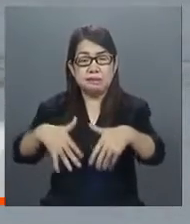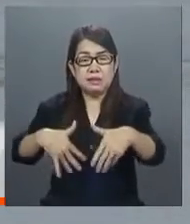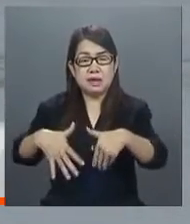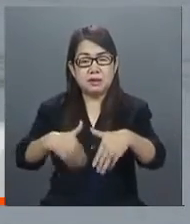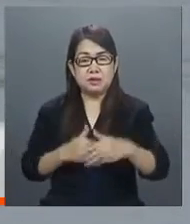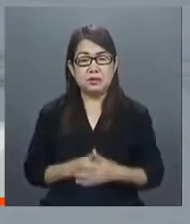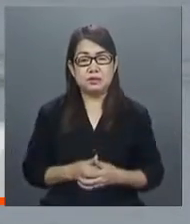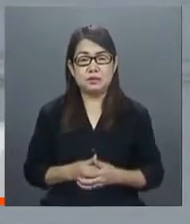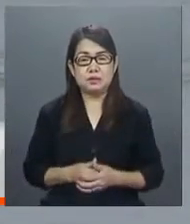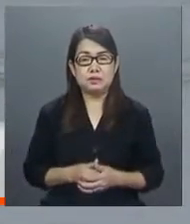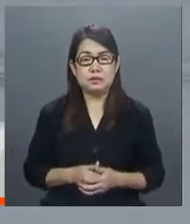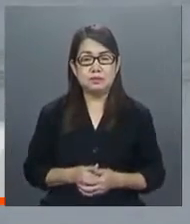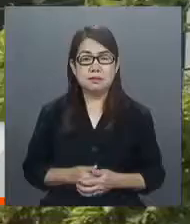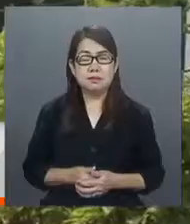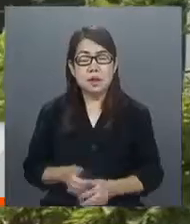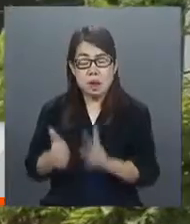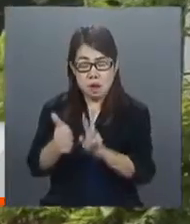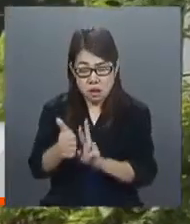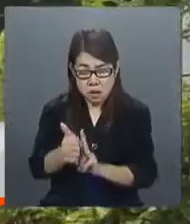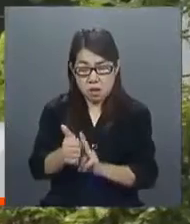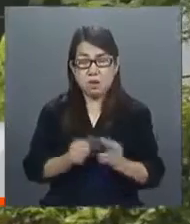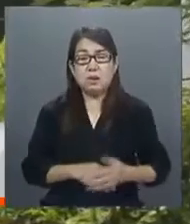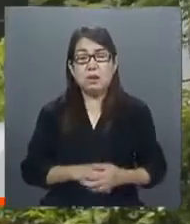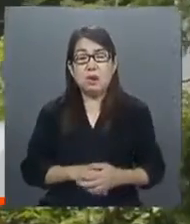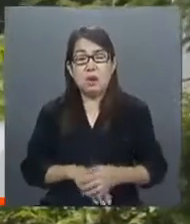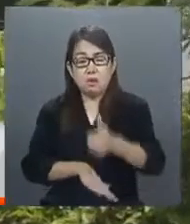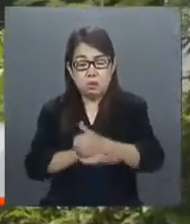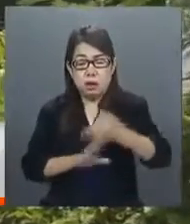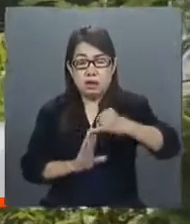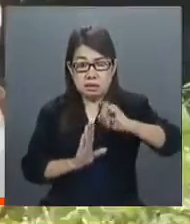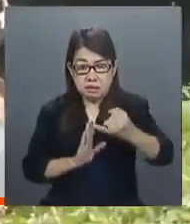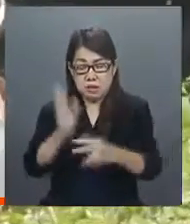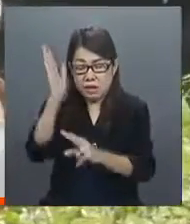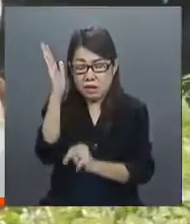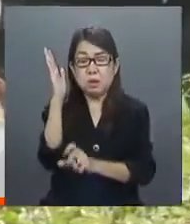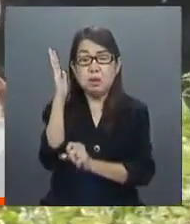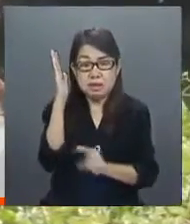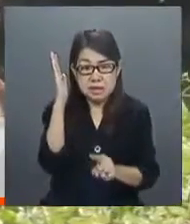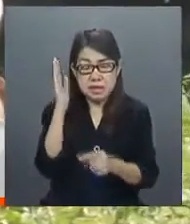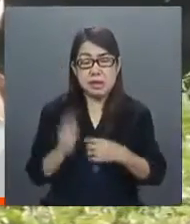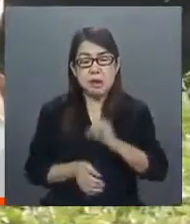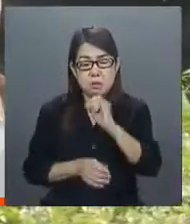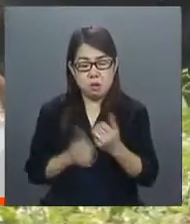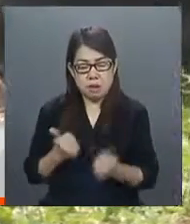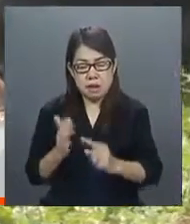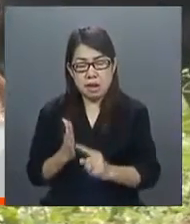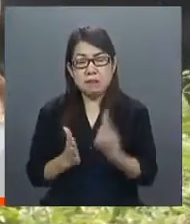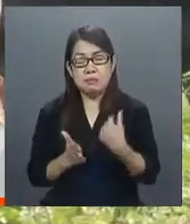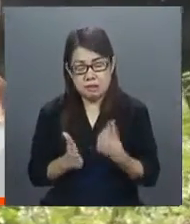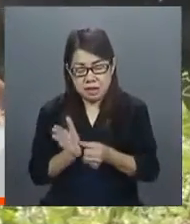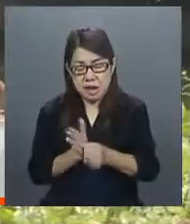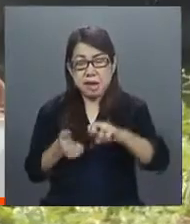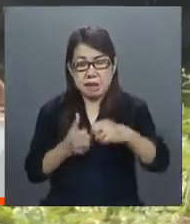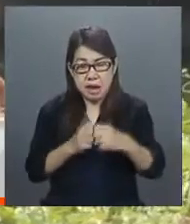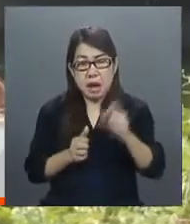ดนยเจียมวิเศษสุขรองผู้ว่าราชการจังหวัดนครศรีธรรมราชระบุว่าเบื้องต้นได้แก้ปัญหาเร่งด่วนโดยมีการ